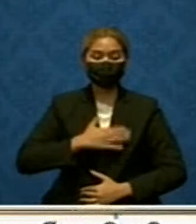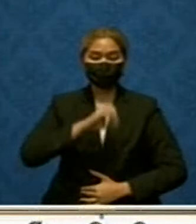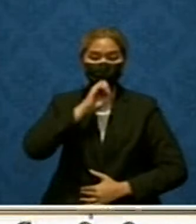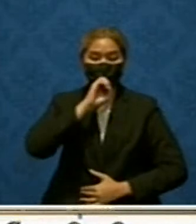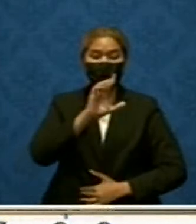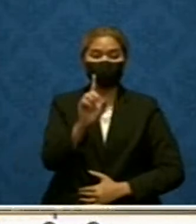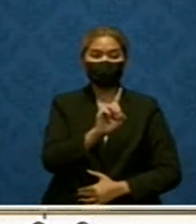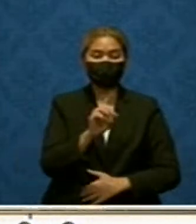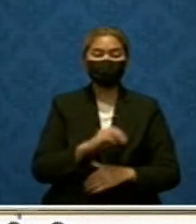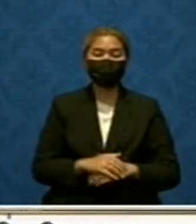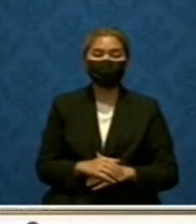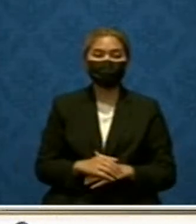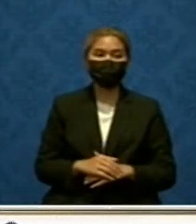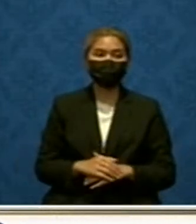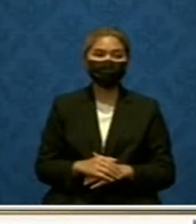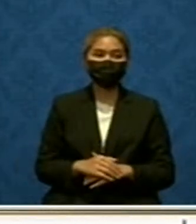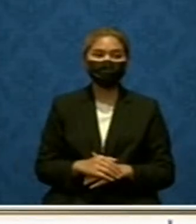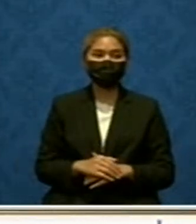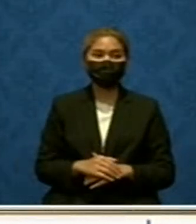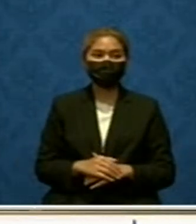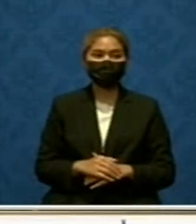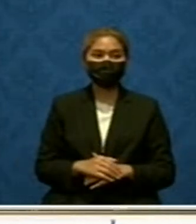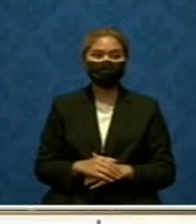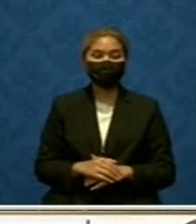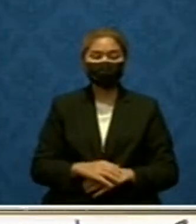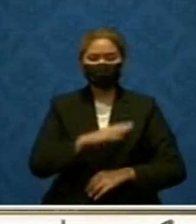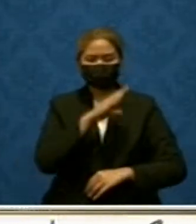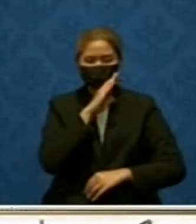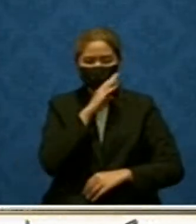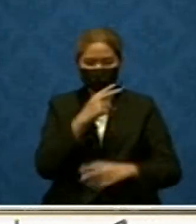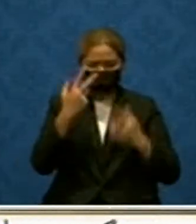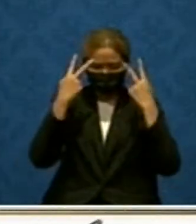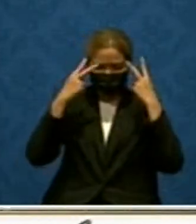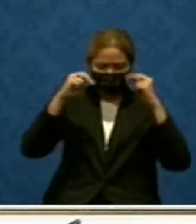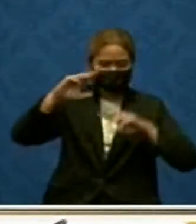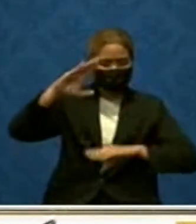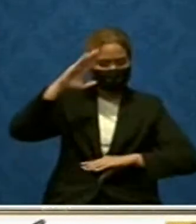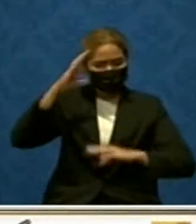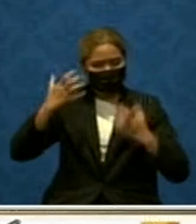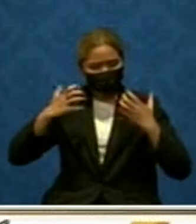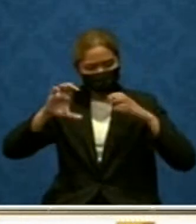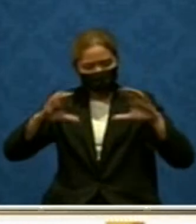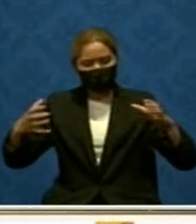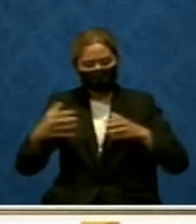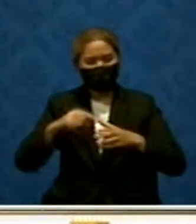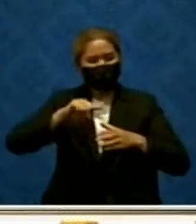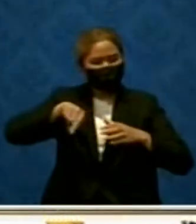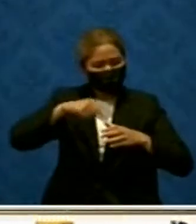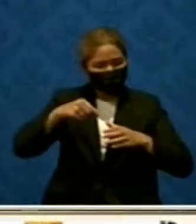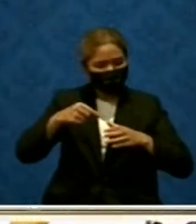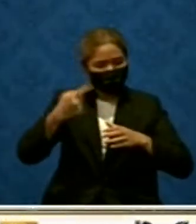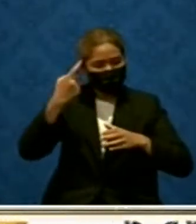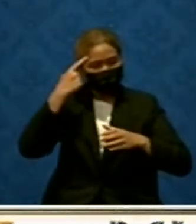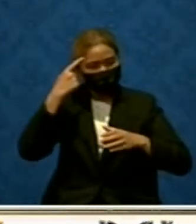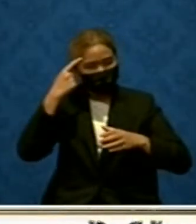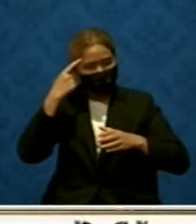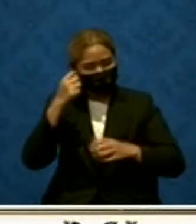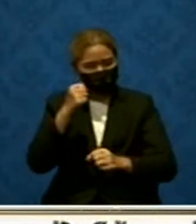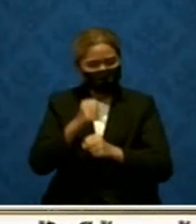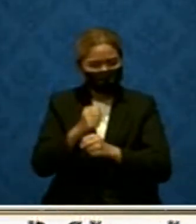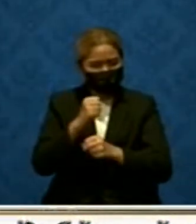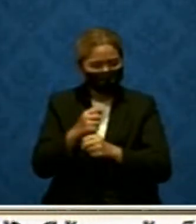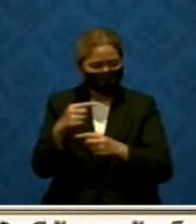binnenอย่นก เลย ว ครั ว่า ถา เกิ ท ขอ ต เวลา ไป อ 4 ปีนี่ อยู่ ท่าน ต่ 4 ป เป